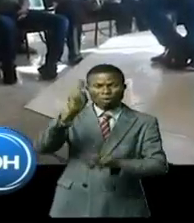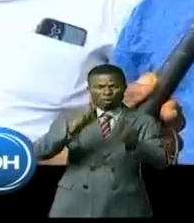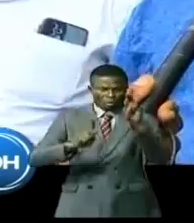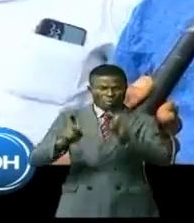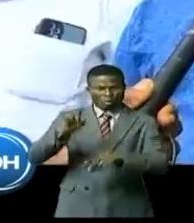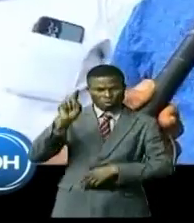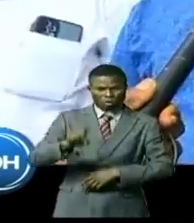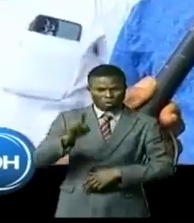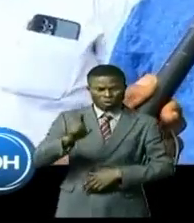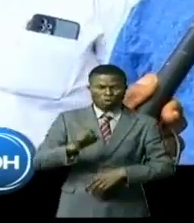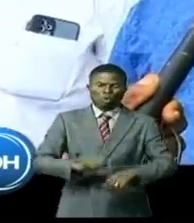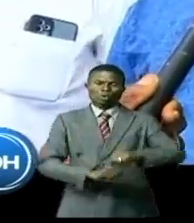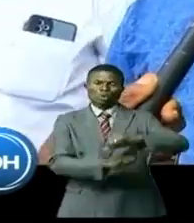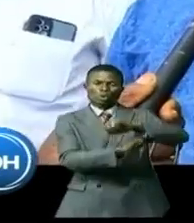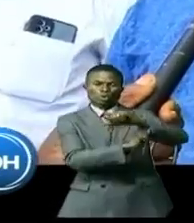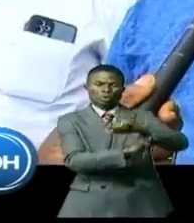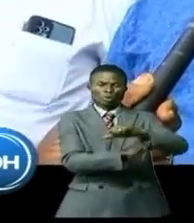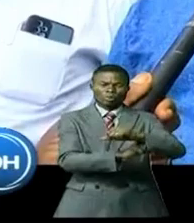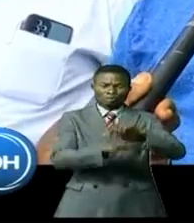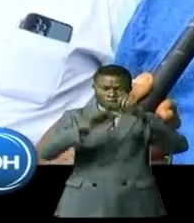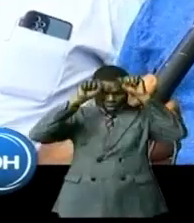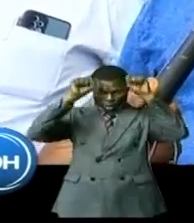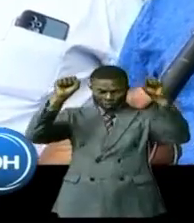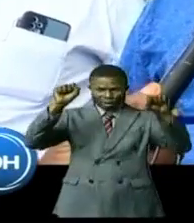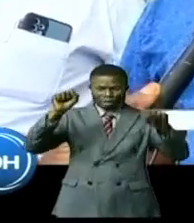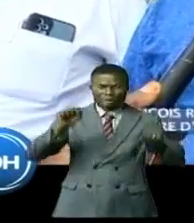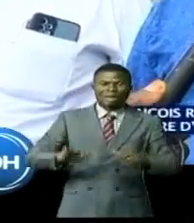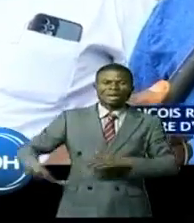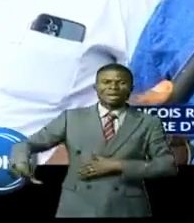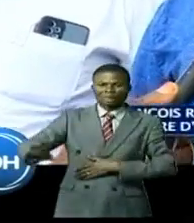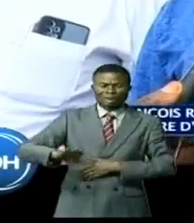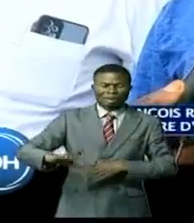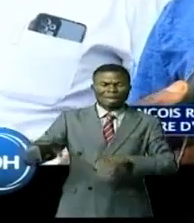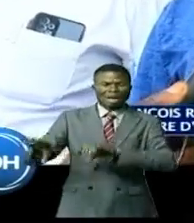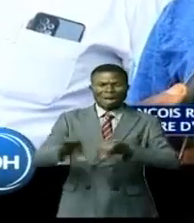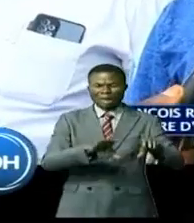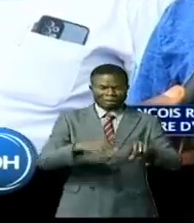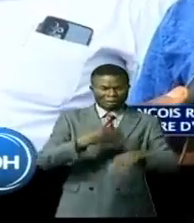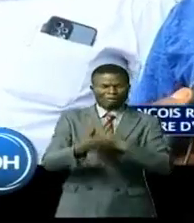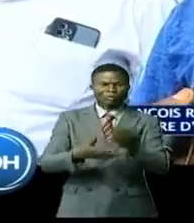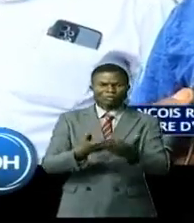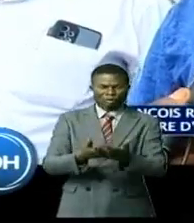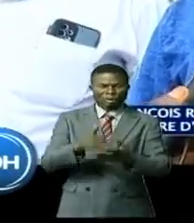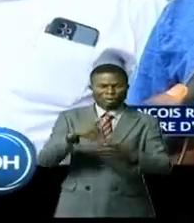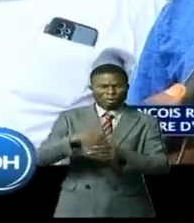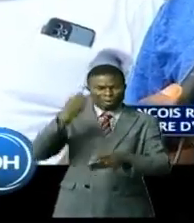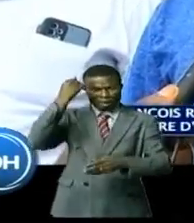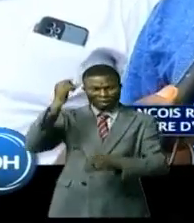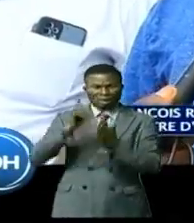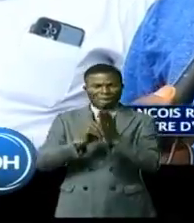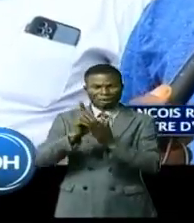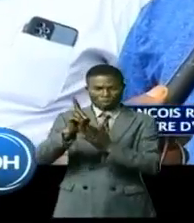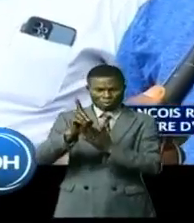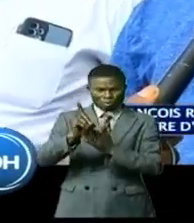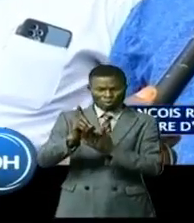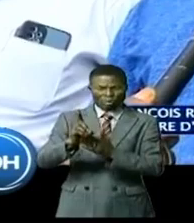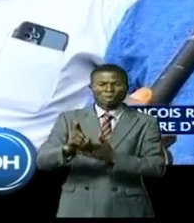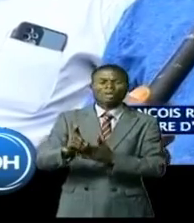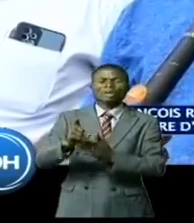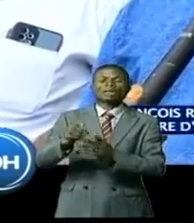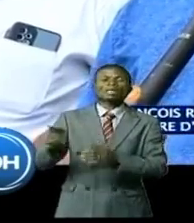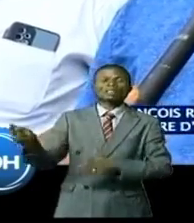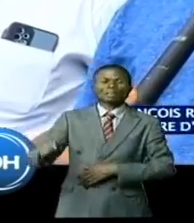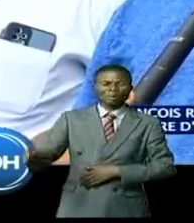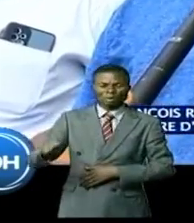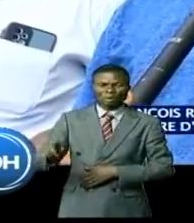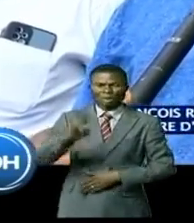doit accompagner Monsieur le Président de la République à tout ce qu'il est en train de faire dans le cadre du développement de notre territoire, c'est-à-dire